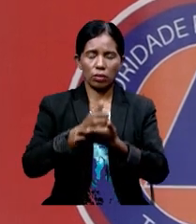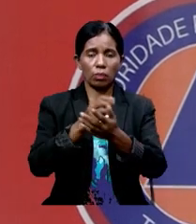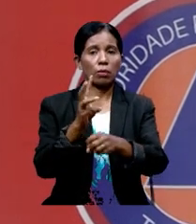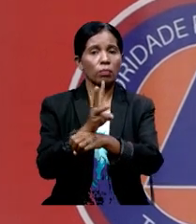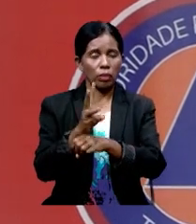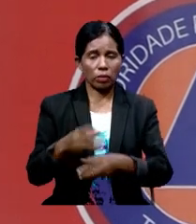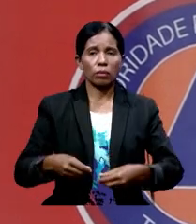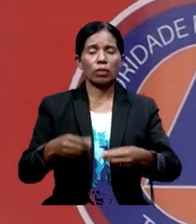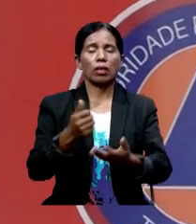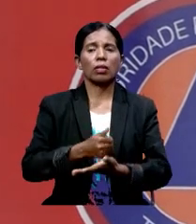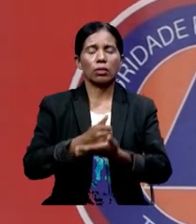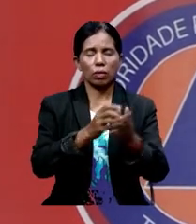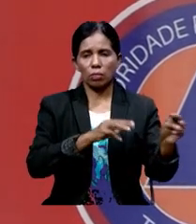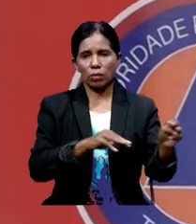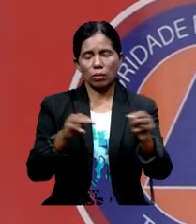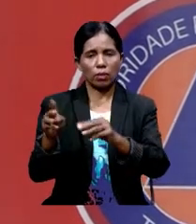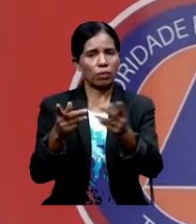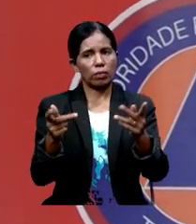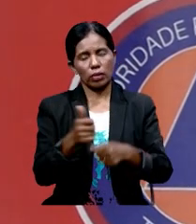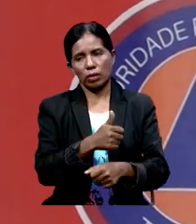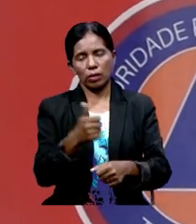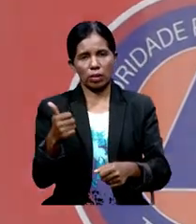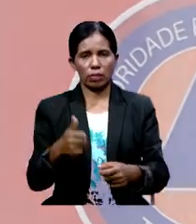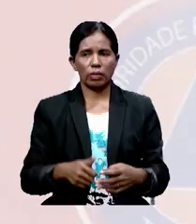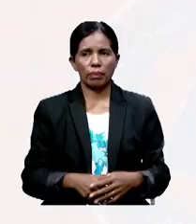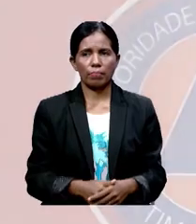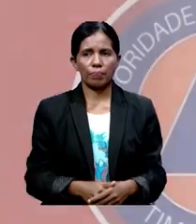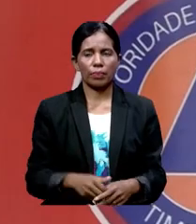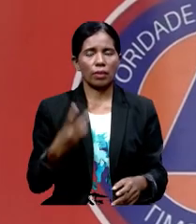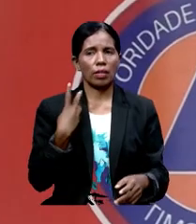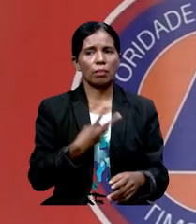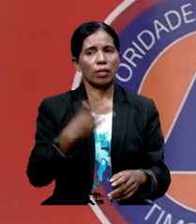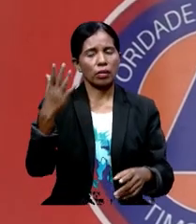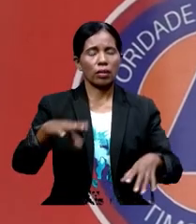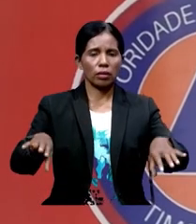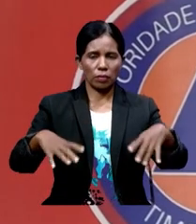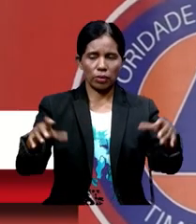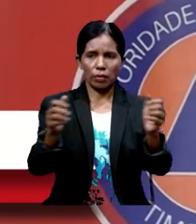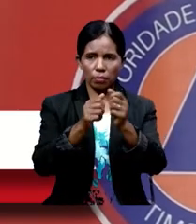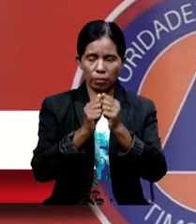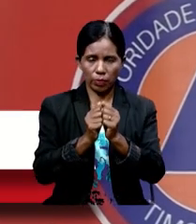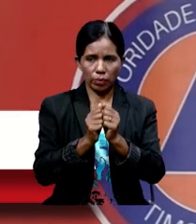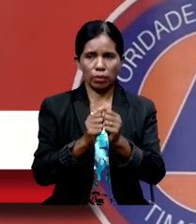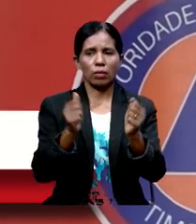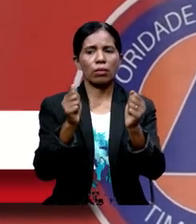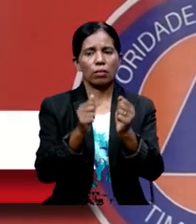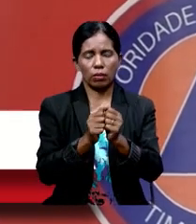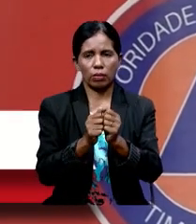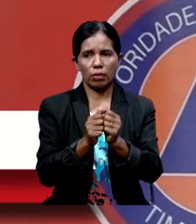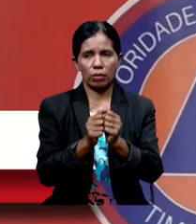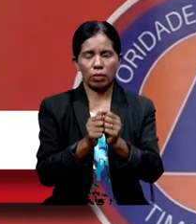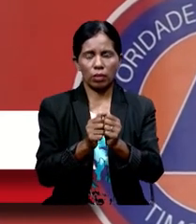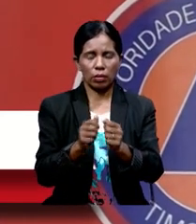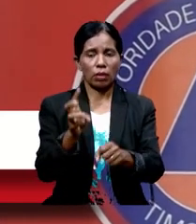balung transporta ba fatin seguro. Ami hina bane servisu nene hamutuk ho parte